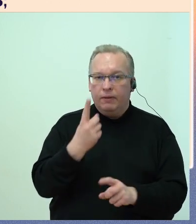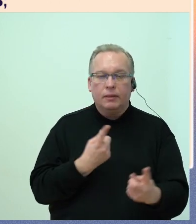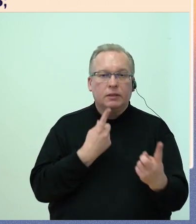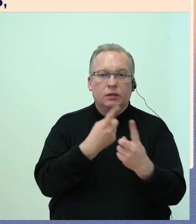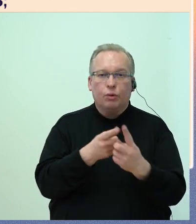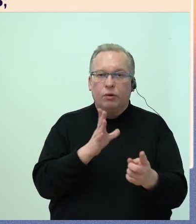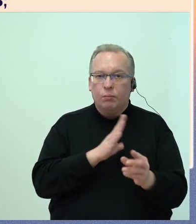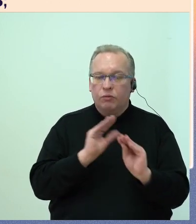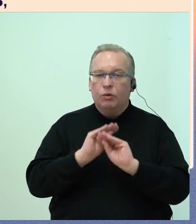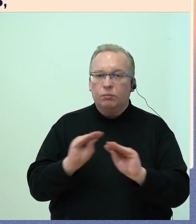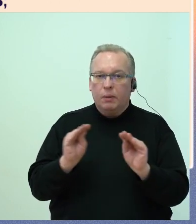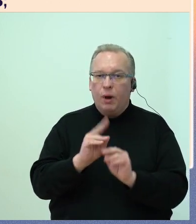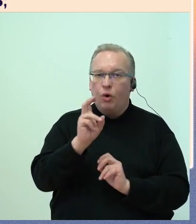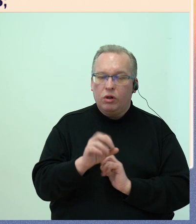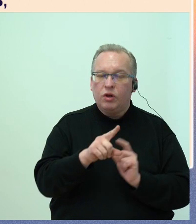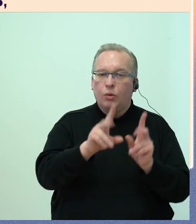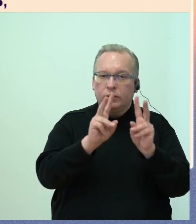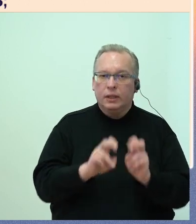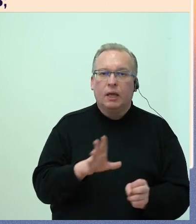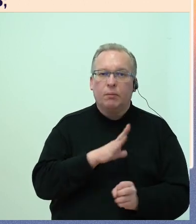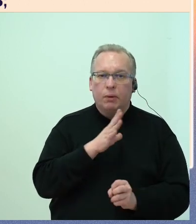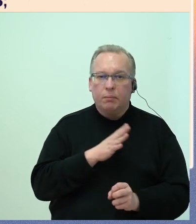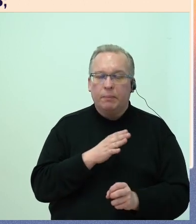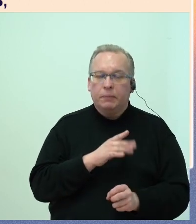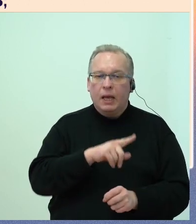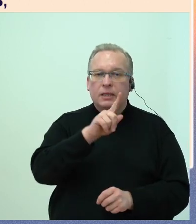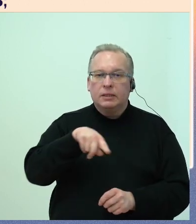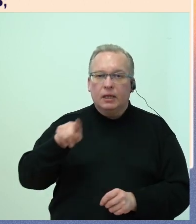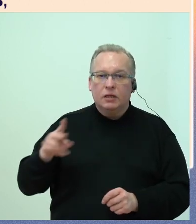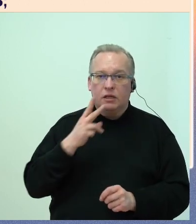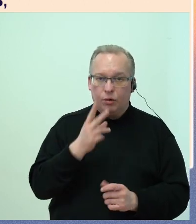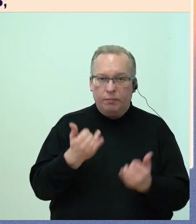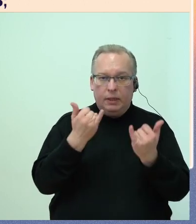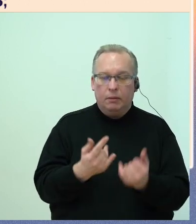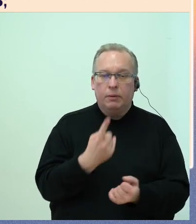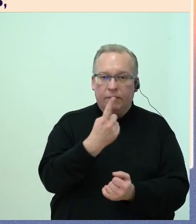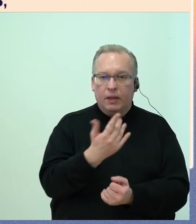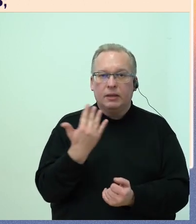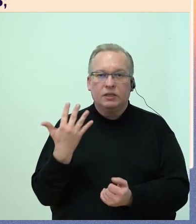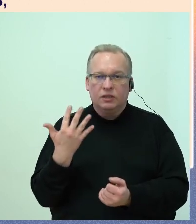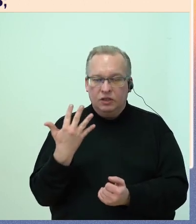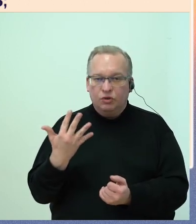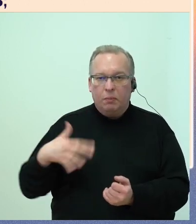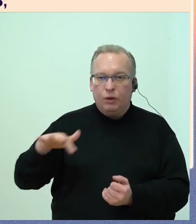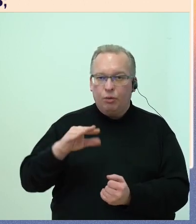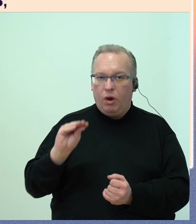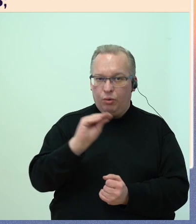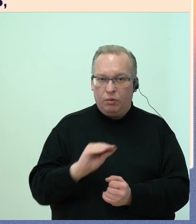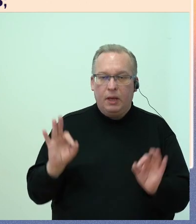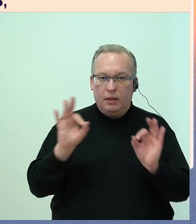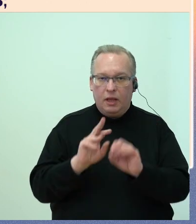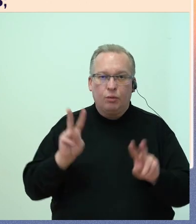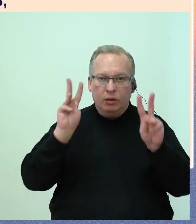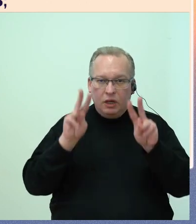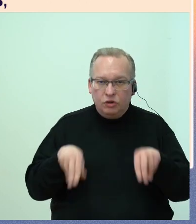tikslų yra šviesti apie holokaustą ir tyrinėti. Tai statistika rodo, kad šiuo metu 1 iš 5 europiečių nėra nieko girdėjęs